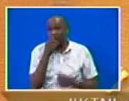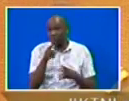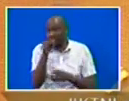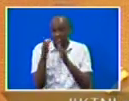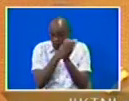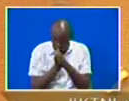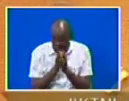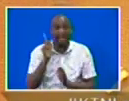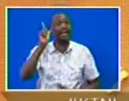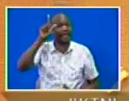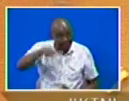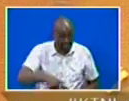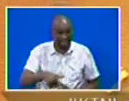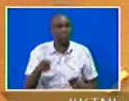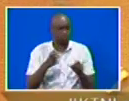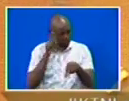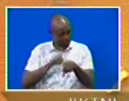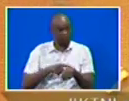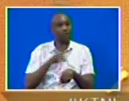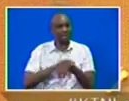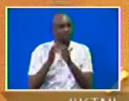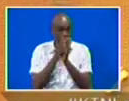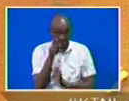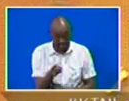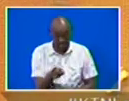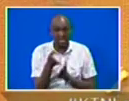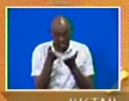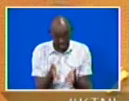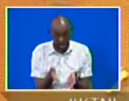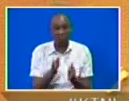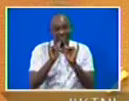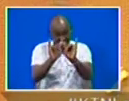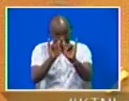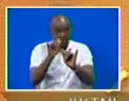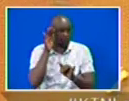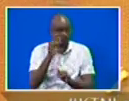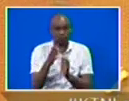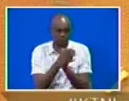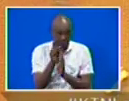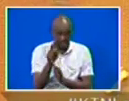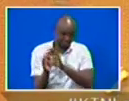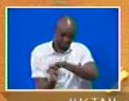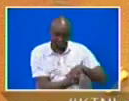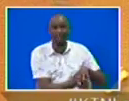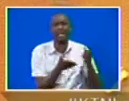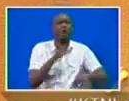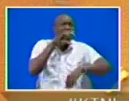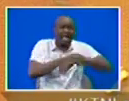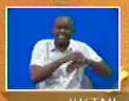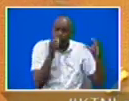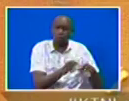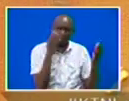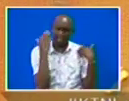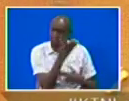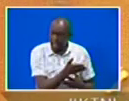hiyo tutaipata katika muda usiokuwa mrefu, basi salia papo hapo. Basi huku wana NASA wakiwa Meru,